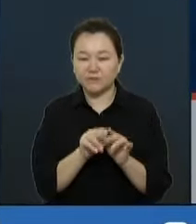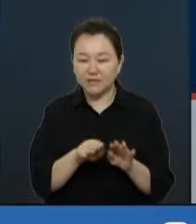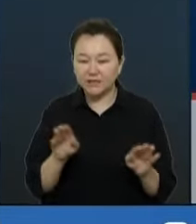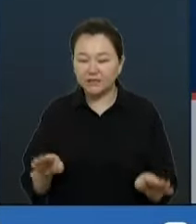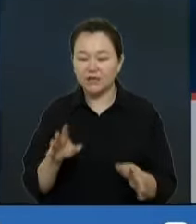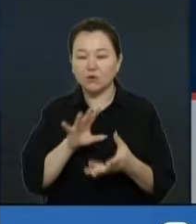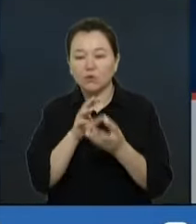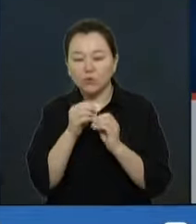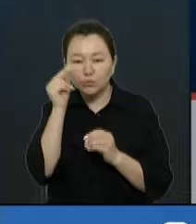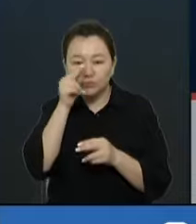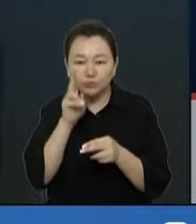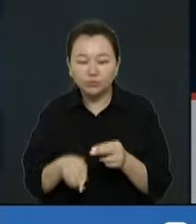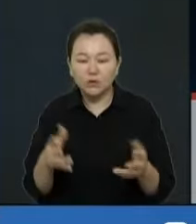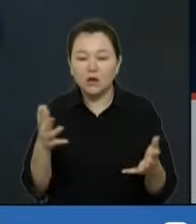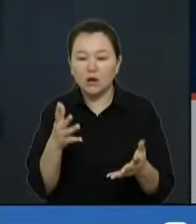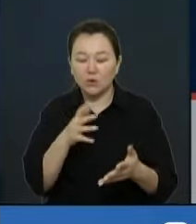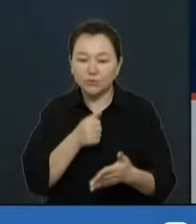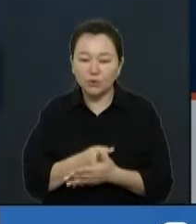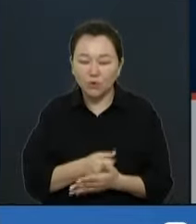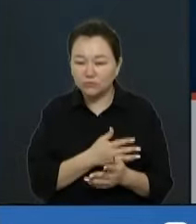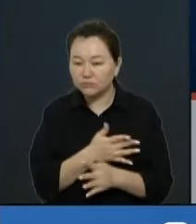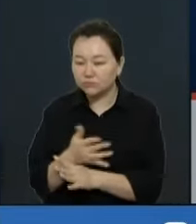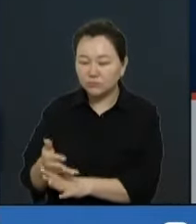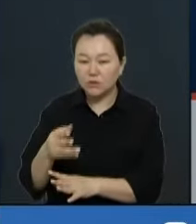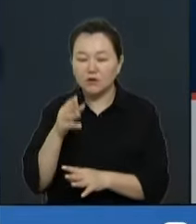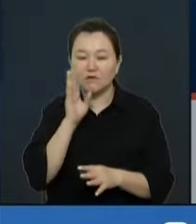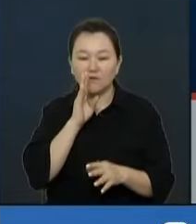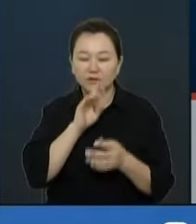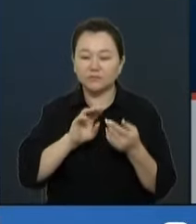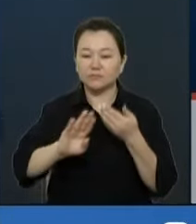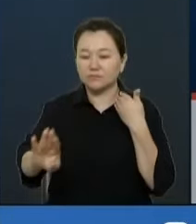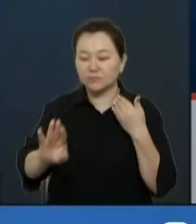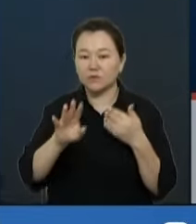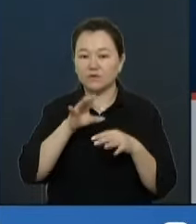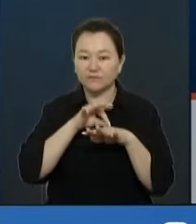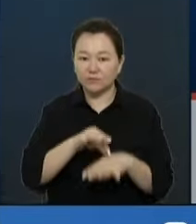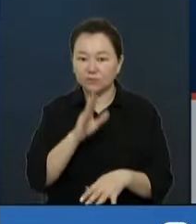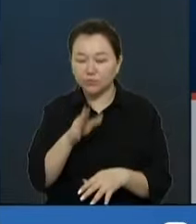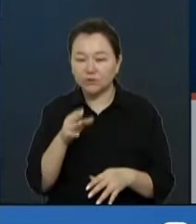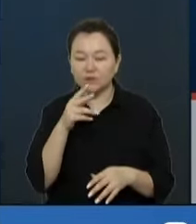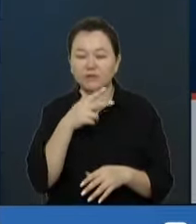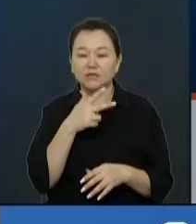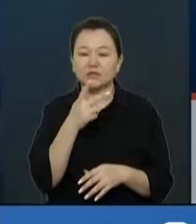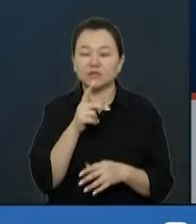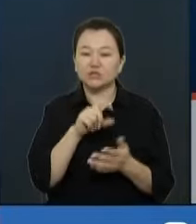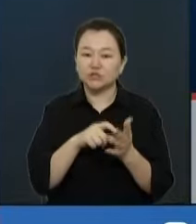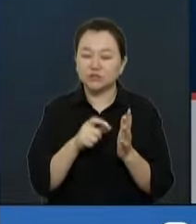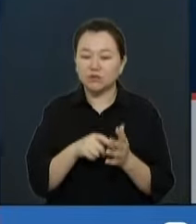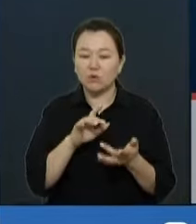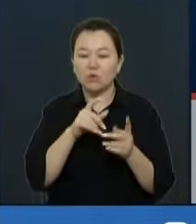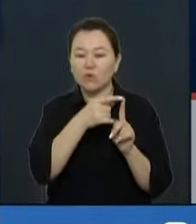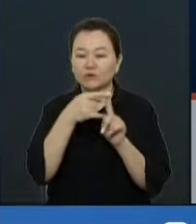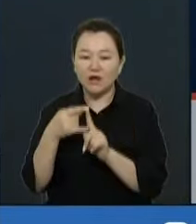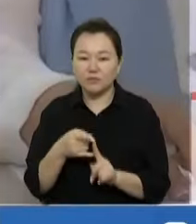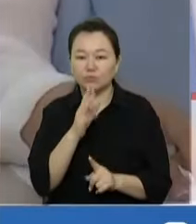жылын қорытындылайды. Су тасқыны болған өңірлердегі сабақ қашықтықтан ұйымдастырылады. Балалар үшін сынып сағаттары онлайн форматта